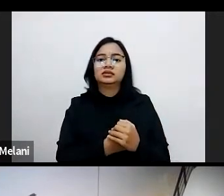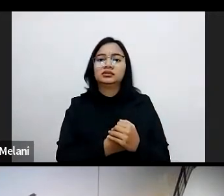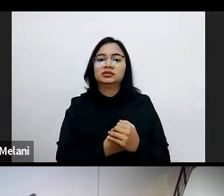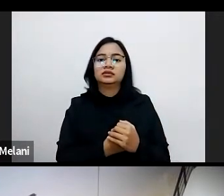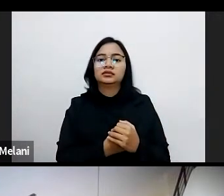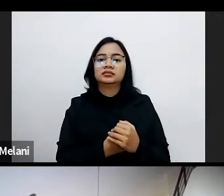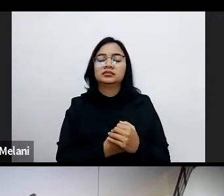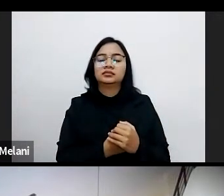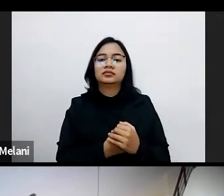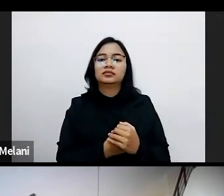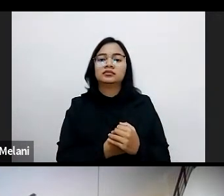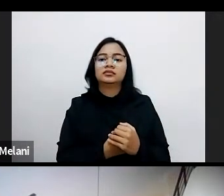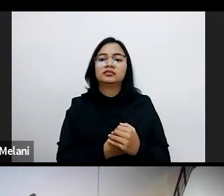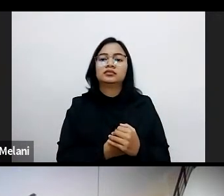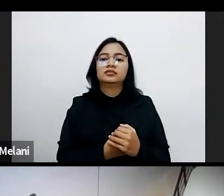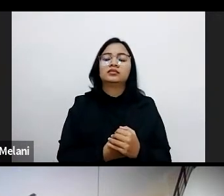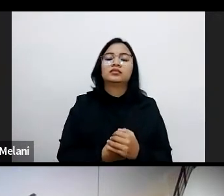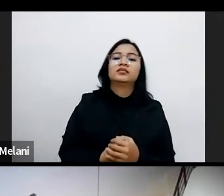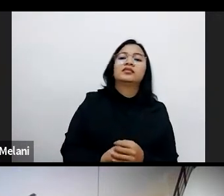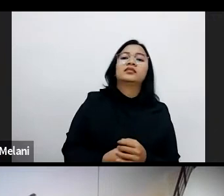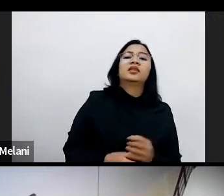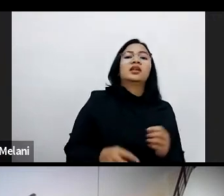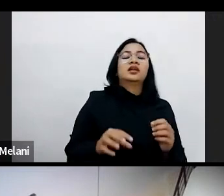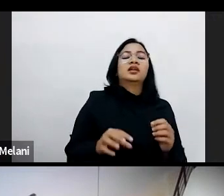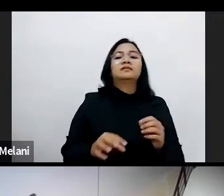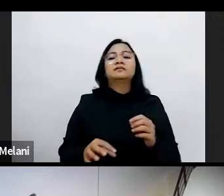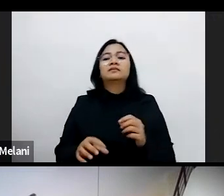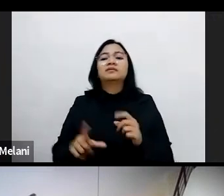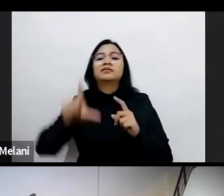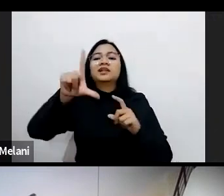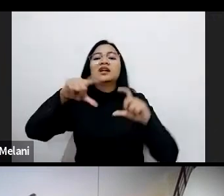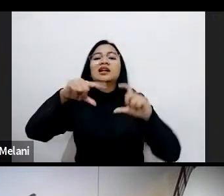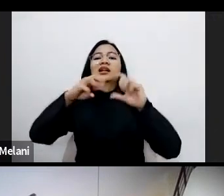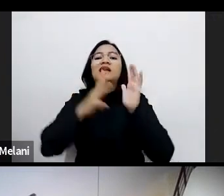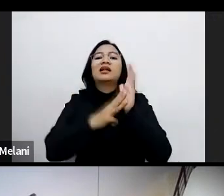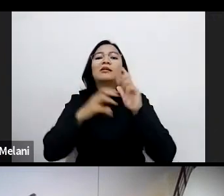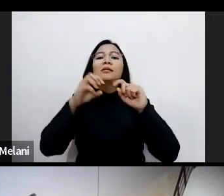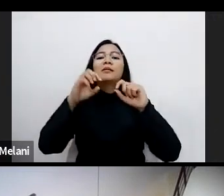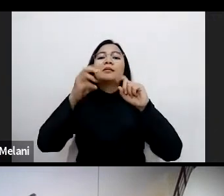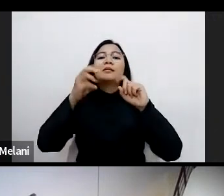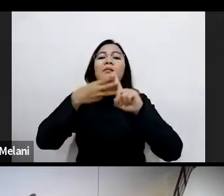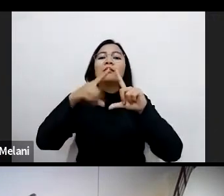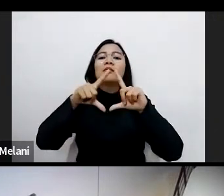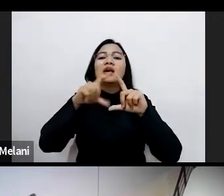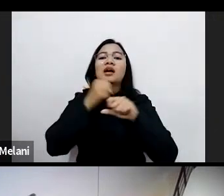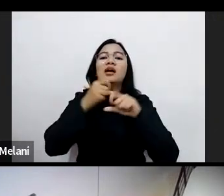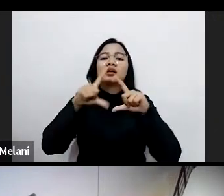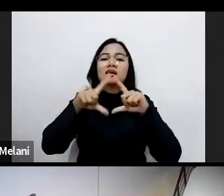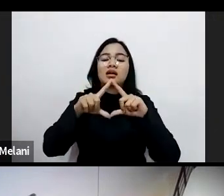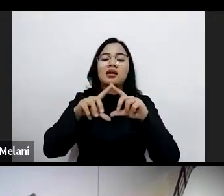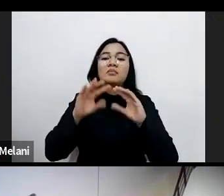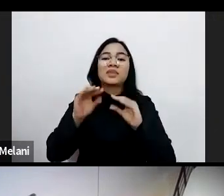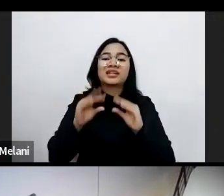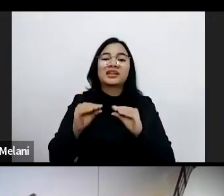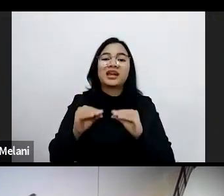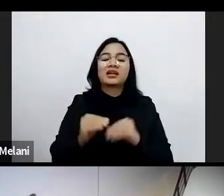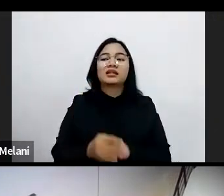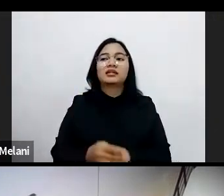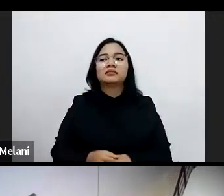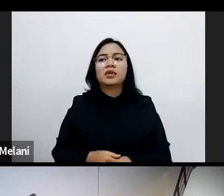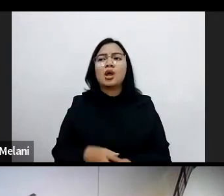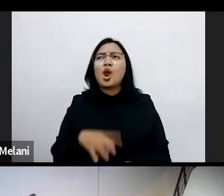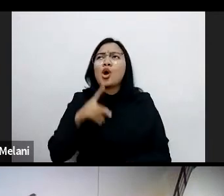komite akademik yang menangani kasus tersebut gitu, seperti itu. Jadi kalau dibilang aman enggak, dibilang